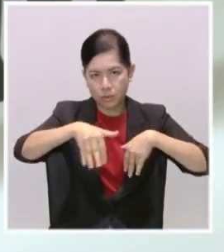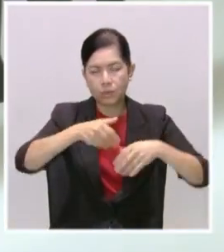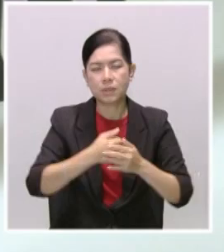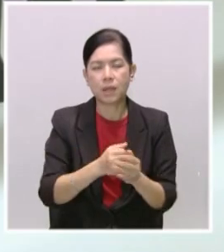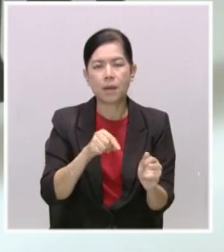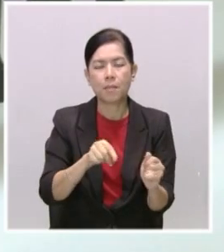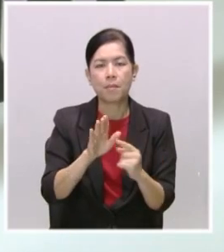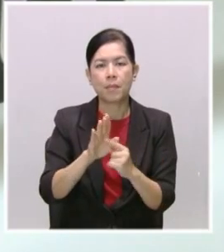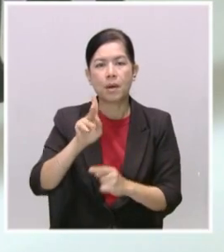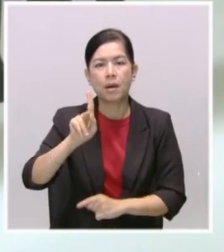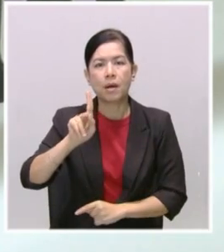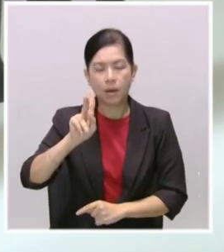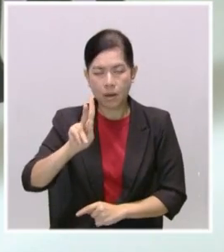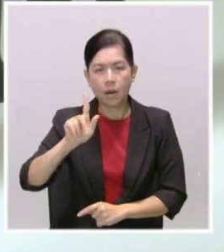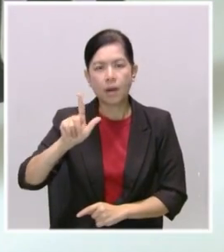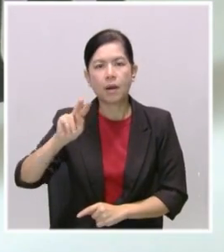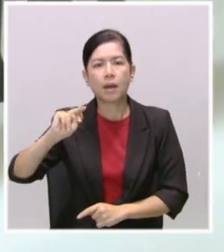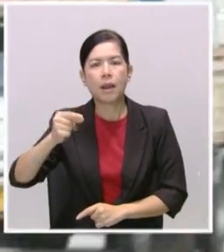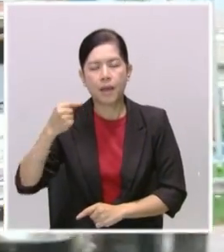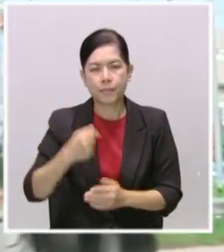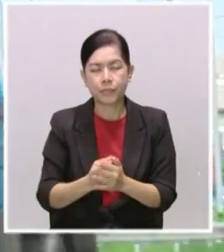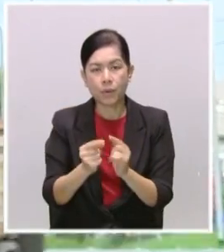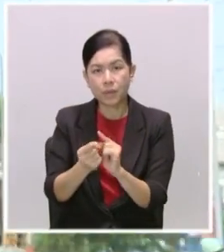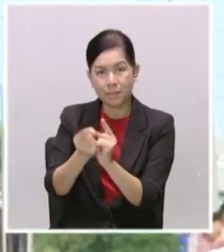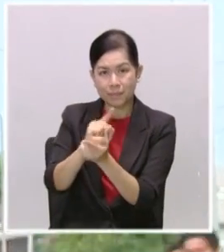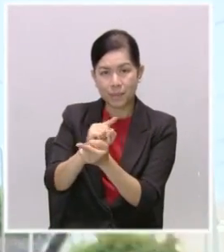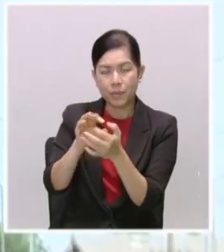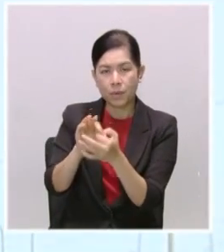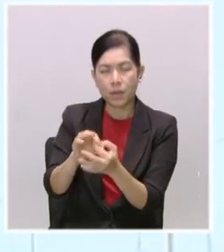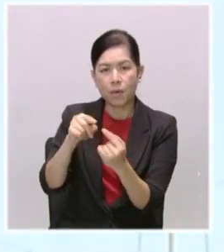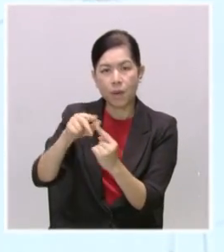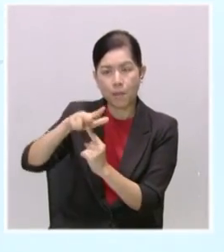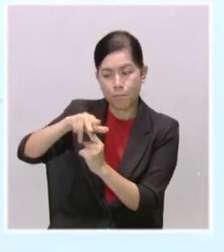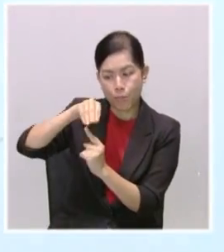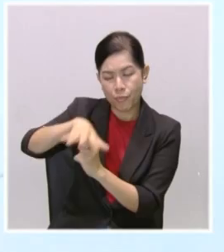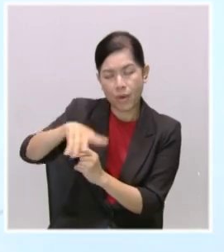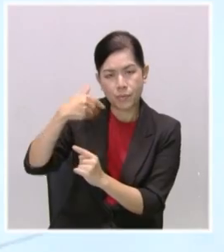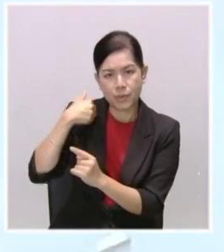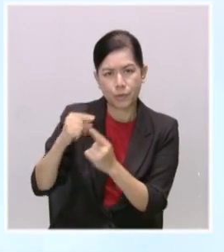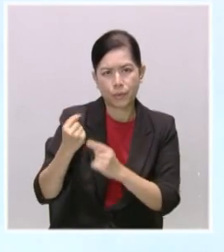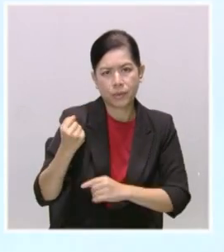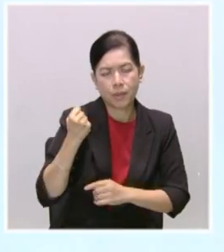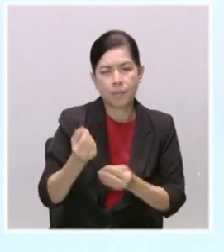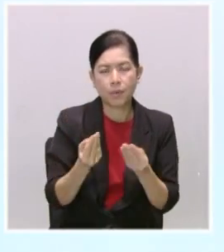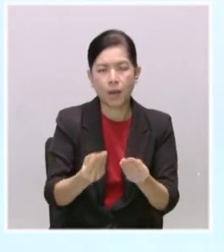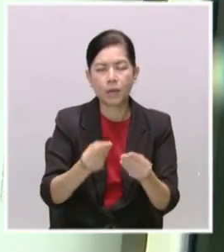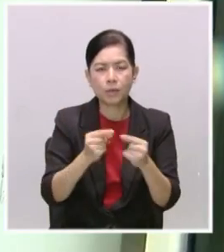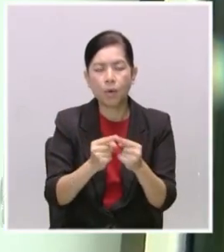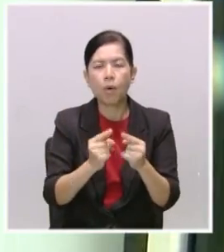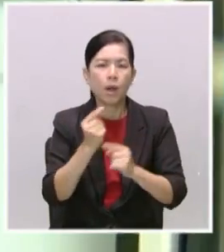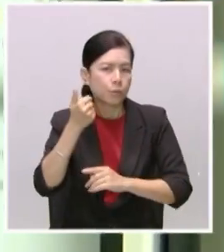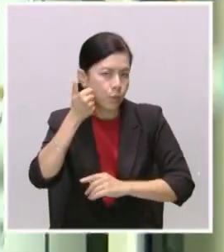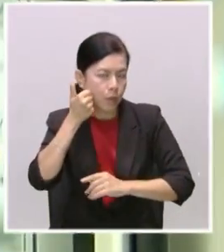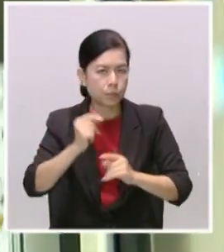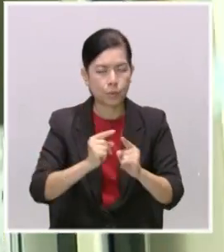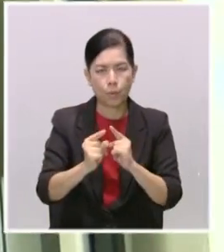ปัญหาน้ำท่วมสูงในพื้นที่โดยได้เชื่อมต่อเครือข่ายอัจฉริยะ 2 5G ที่เร็วแรงให้สื่อสารกันได้อย่างต่อเนื่องไม่สะดุดพ